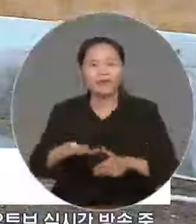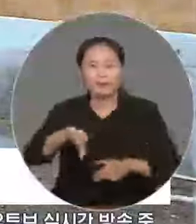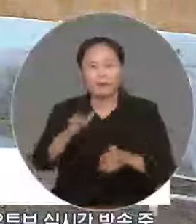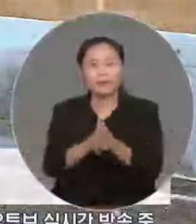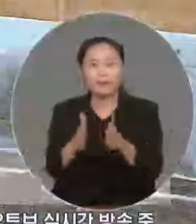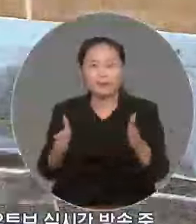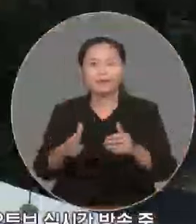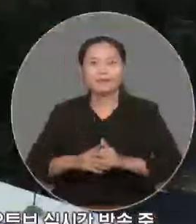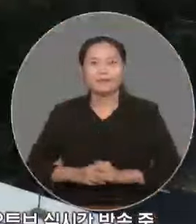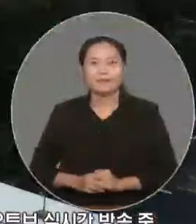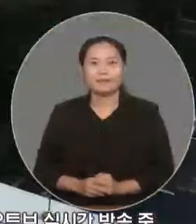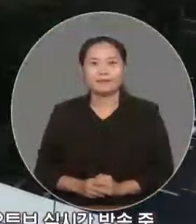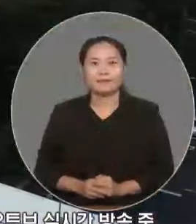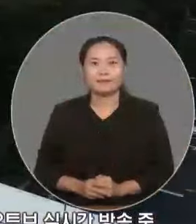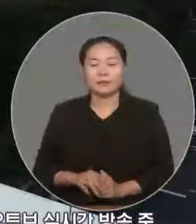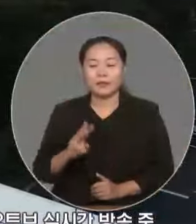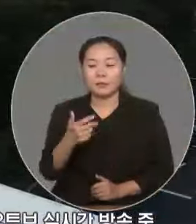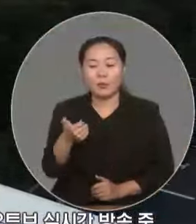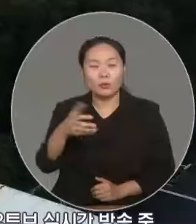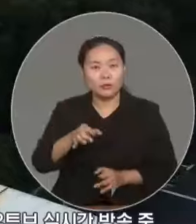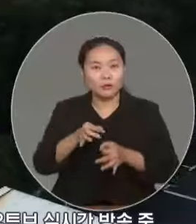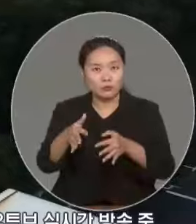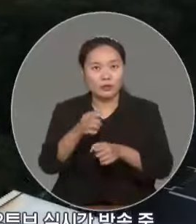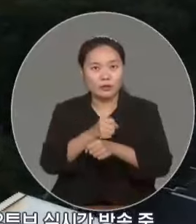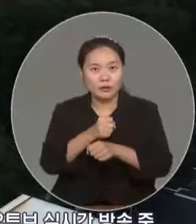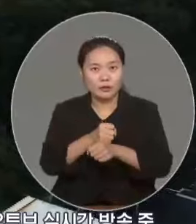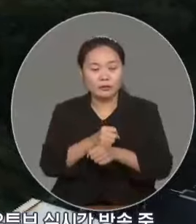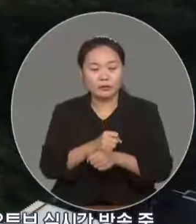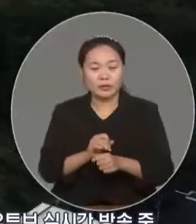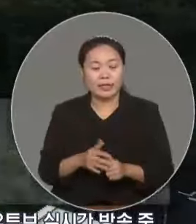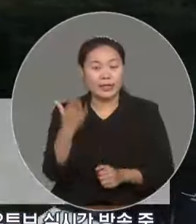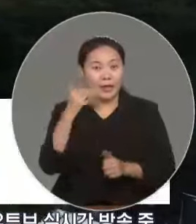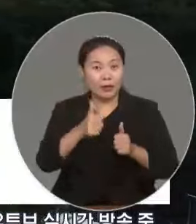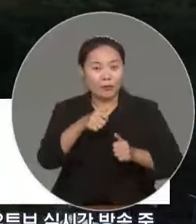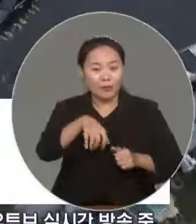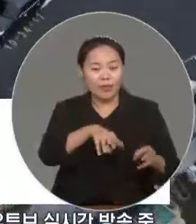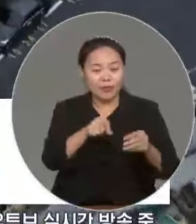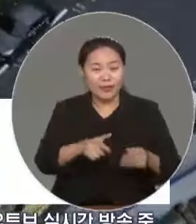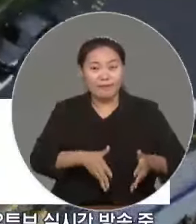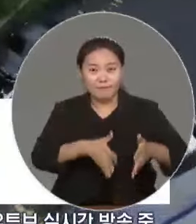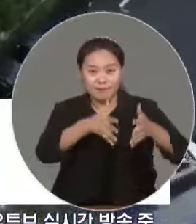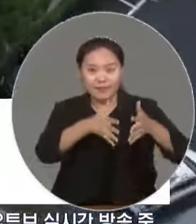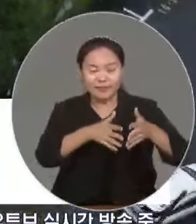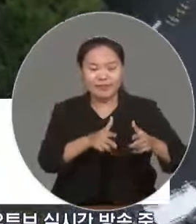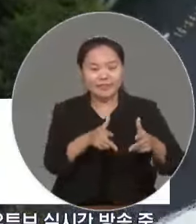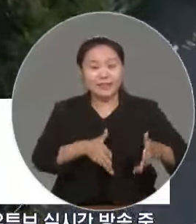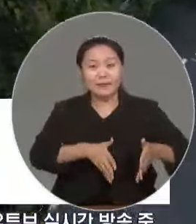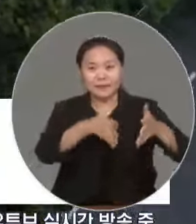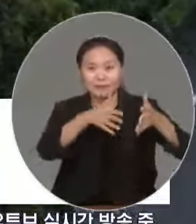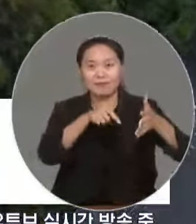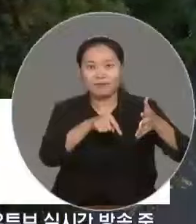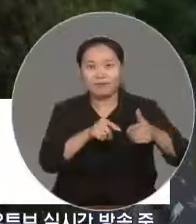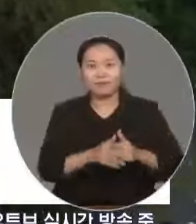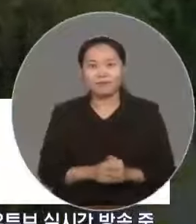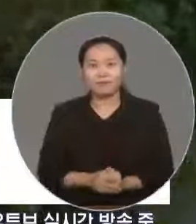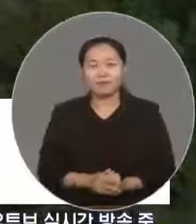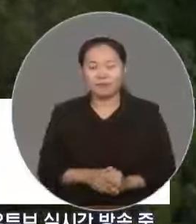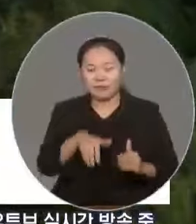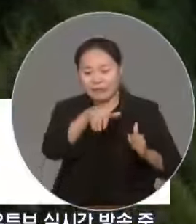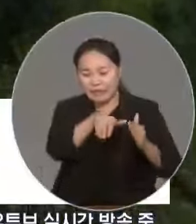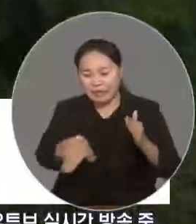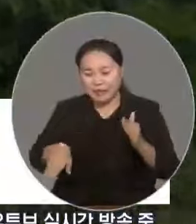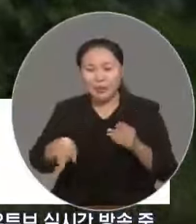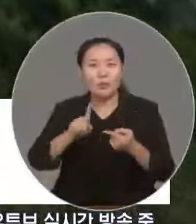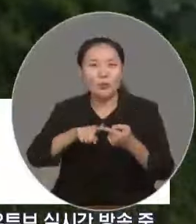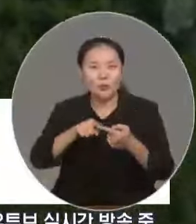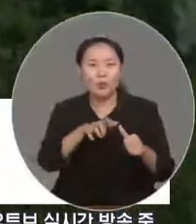삽을 떴습니다. 350억 원이 투입돼 옥동 옛 법원 부지에 짓는 지상 7층 규모 건물은 비탈진